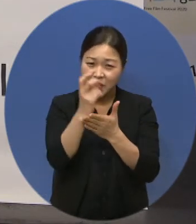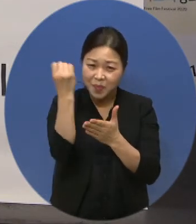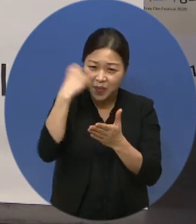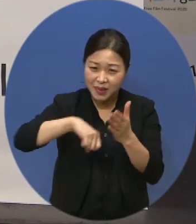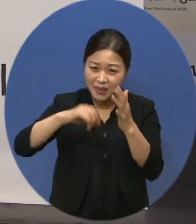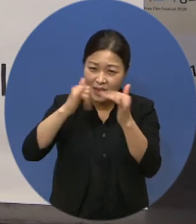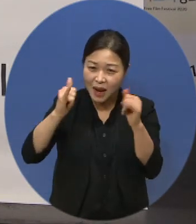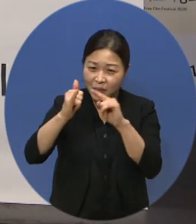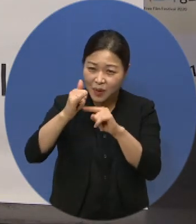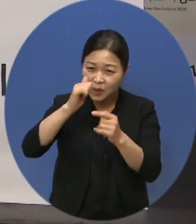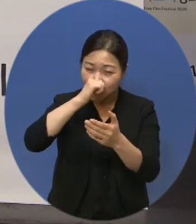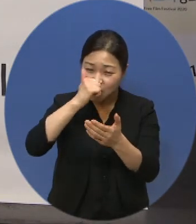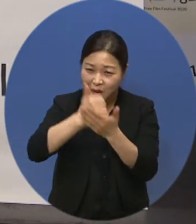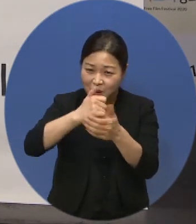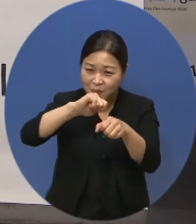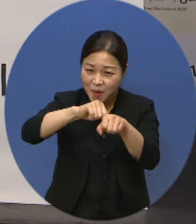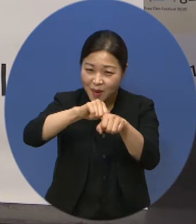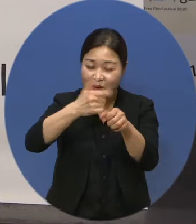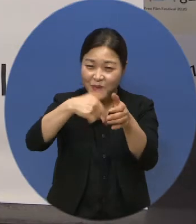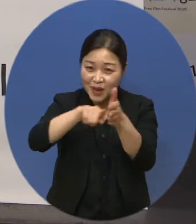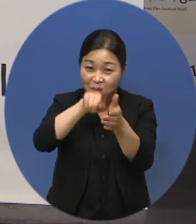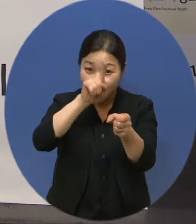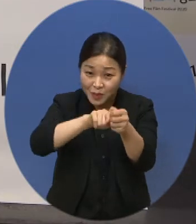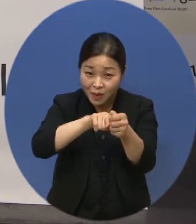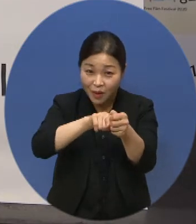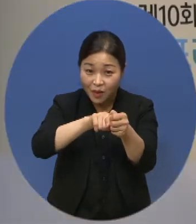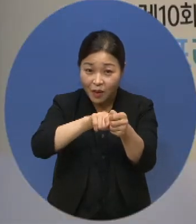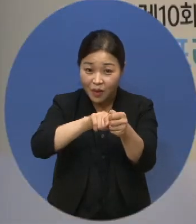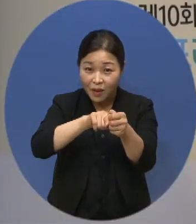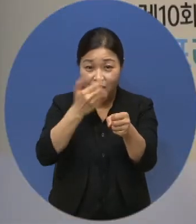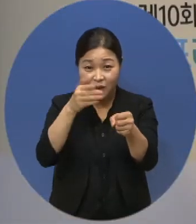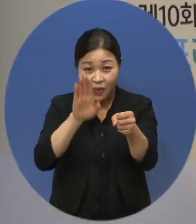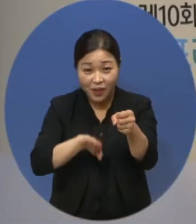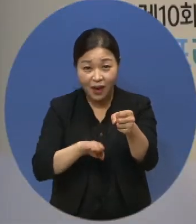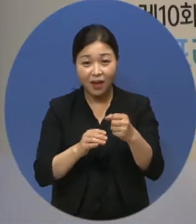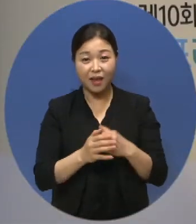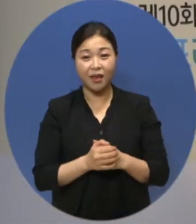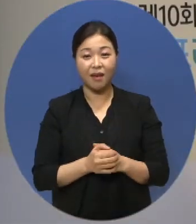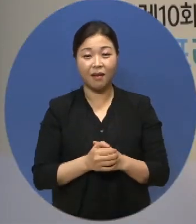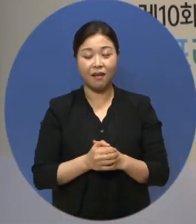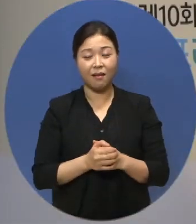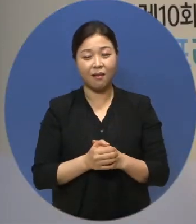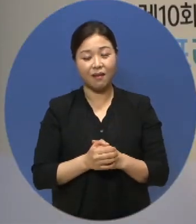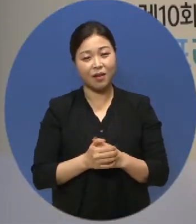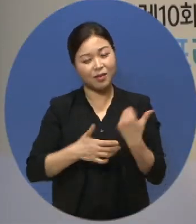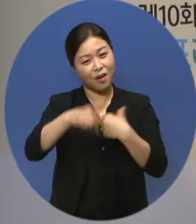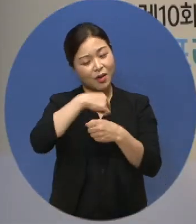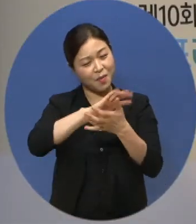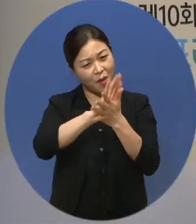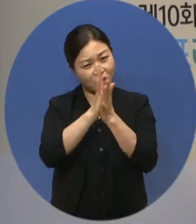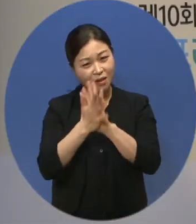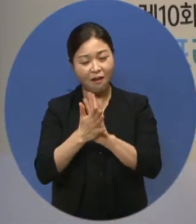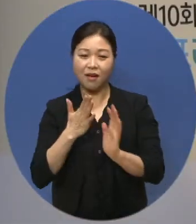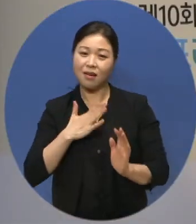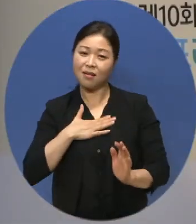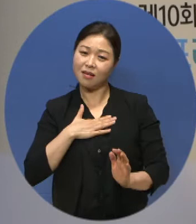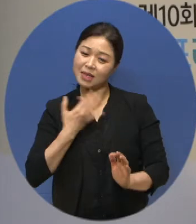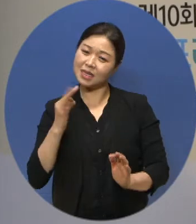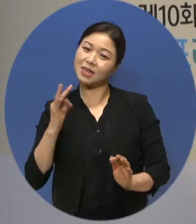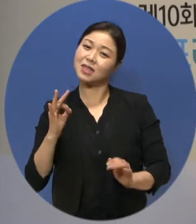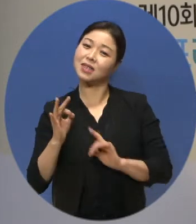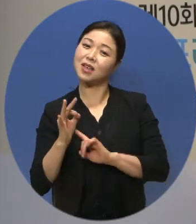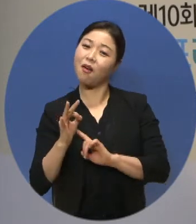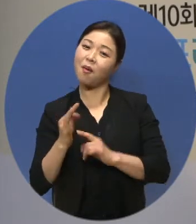사람을 단죄하기 위한 그런 것들이 있었는데 뭔가 인정을 원하는 쪽을 바뀌는 부분에서 좀 아이러니한